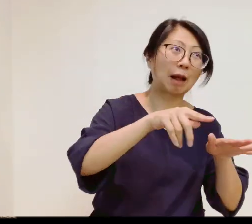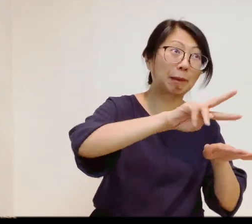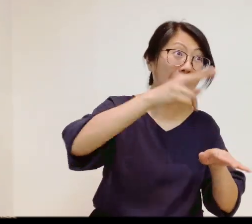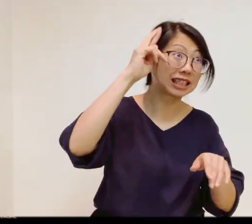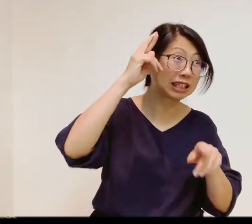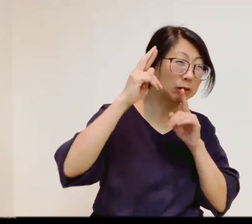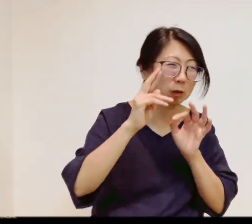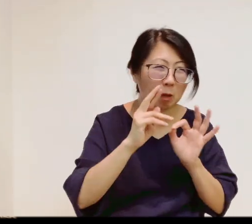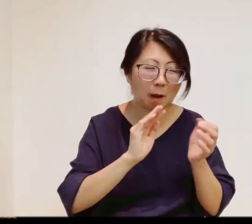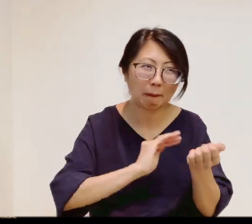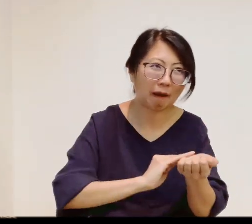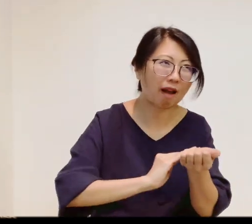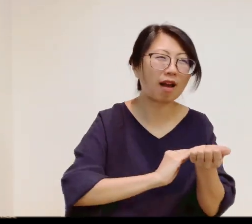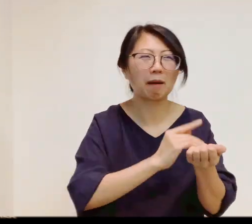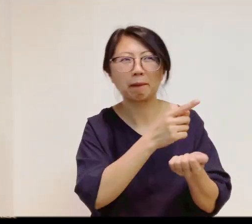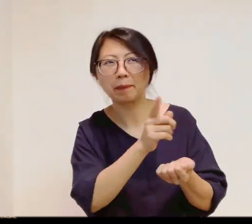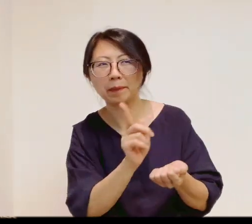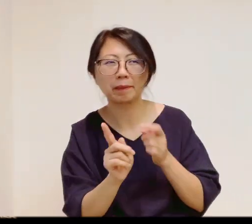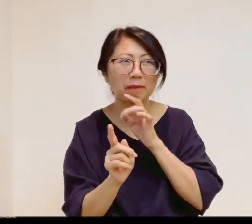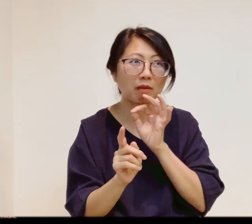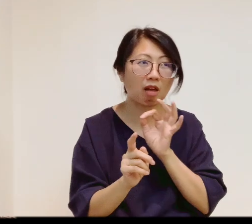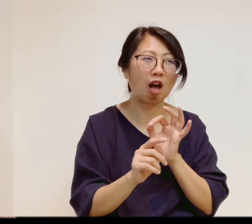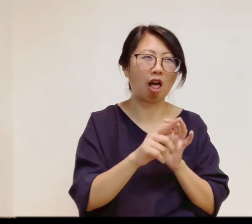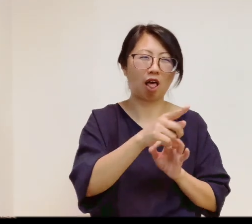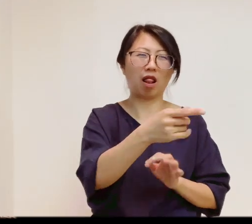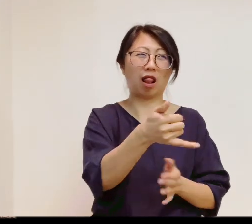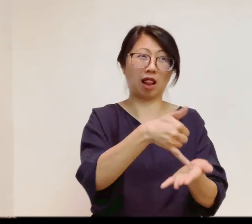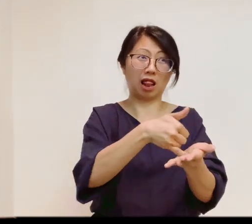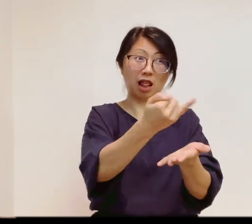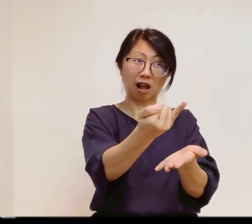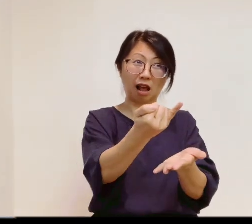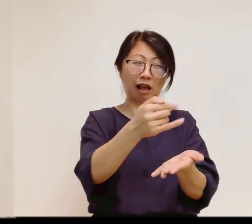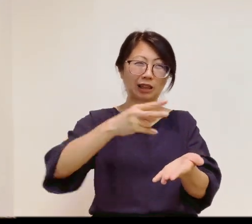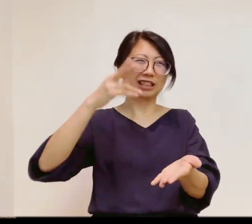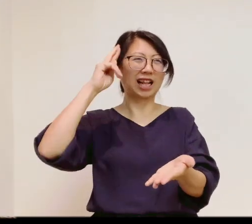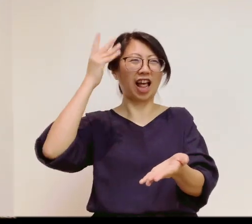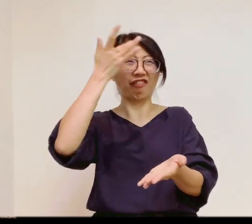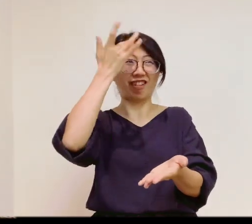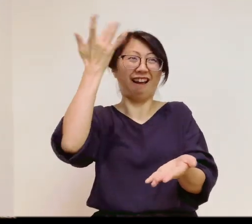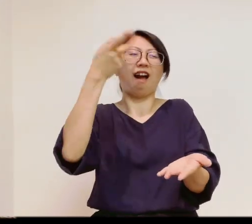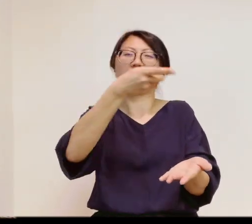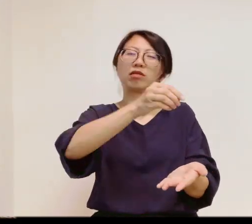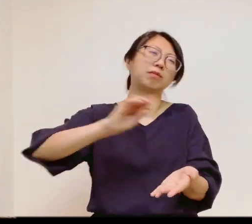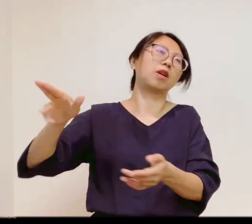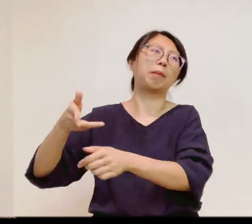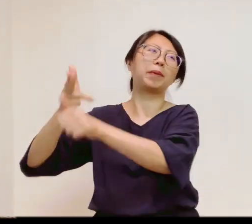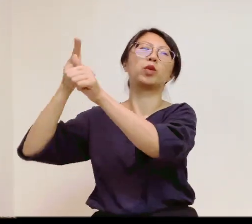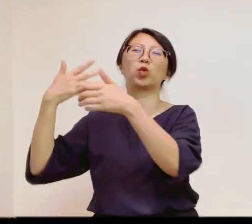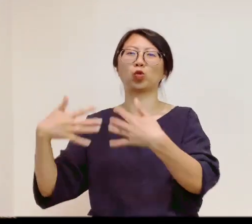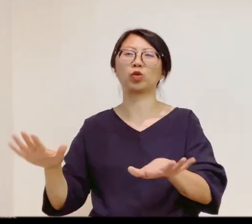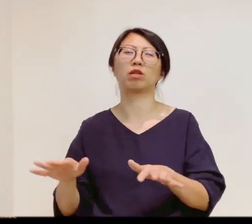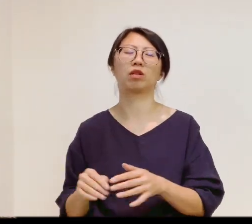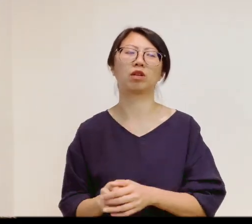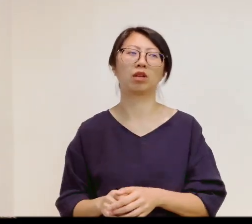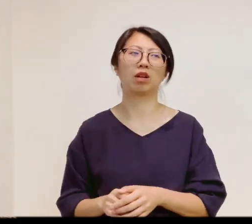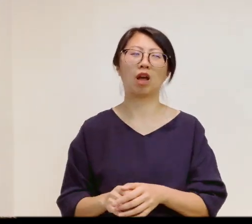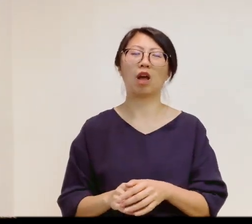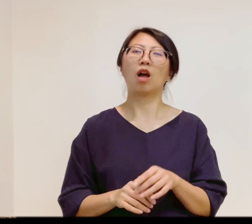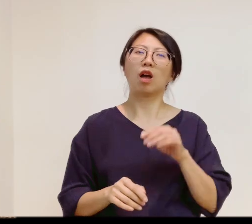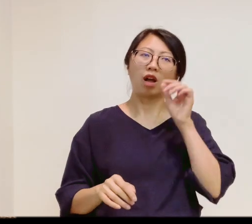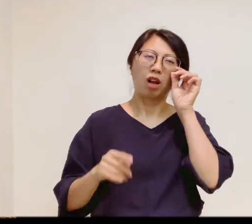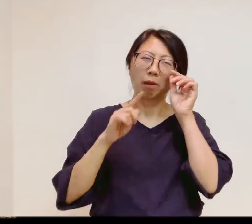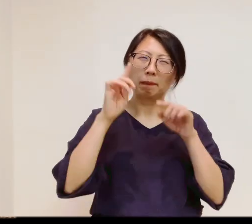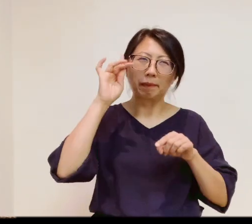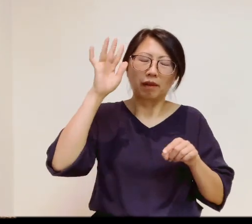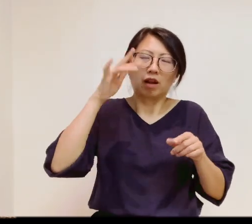话呢，结果就将他们去枪毙。咁他说结果在那几日里面呢，你只会闻到血腥味啊，你见到啲人那种